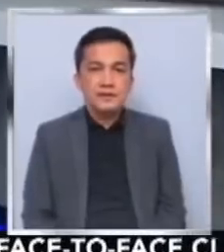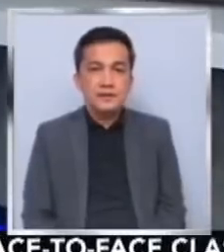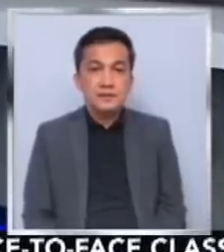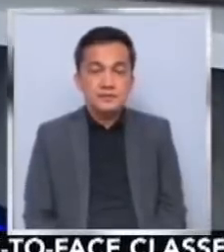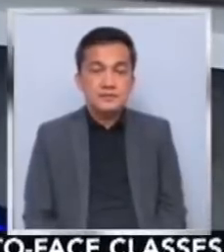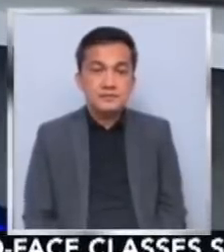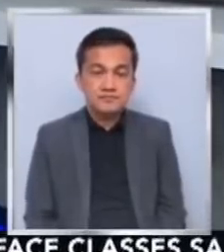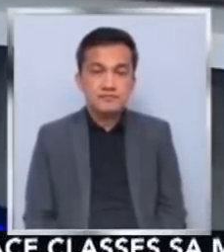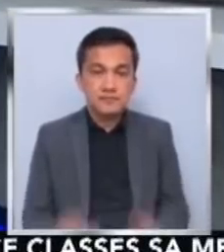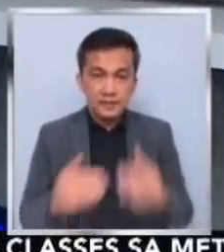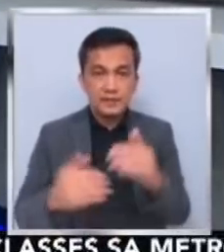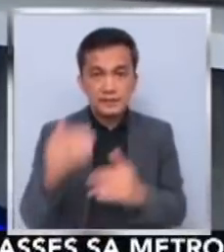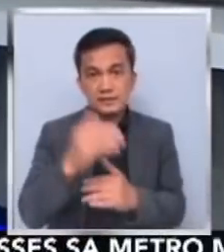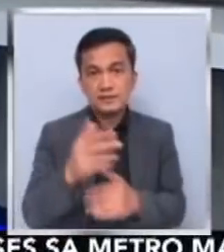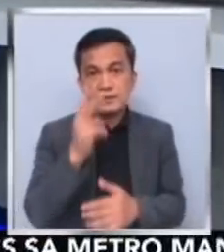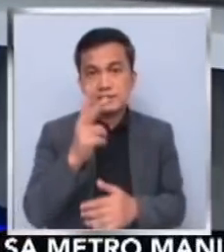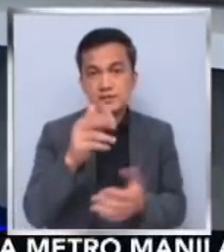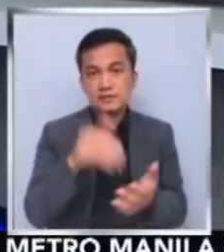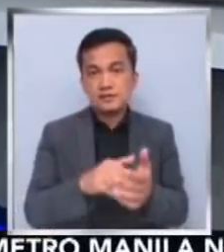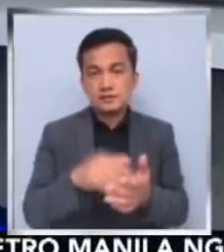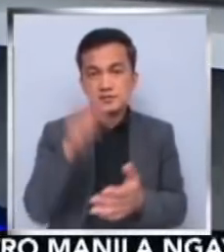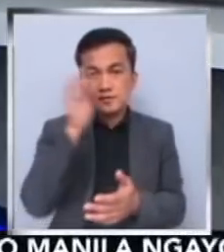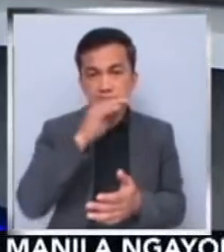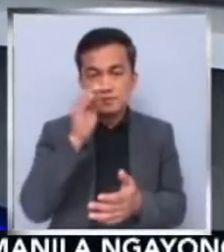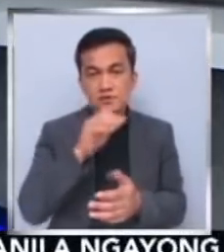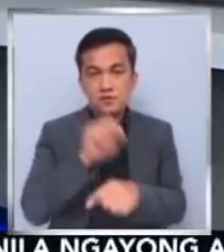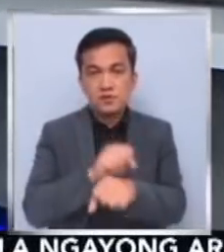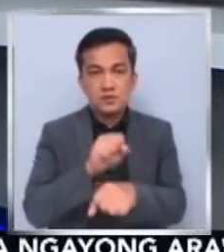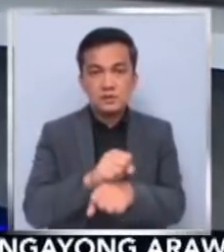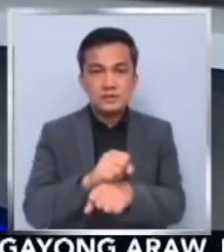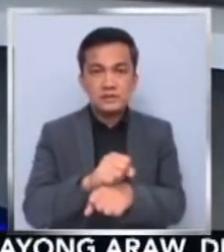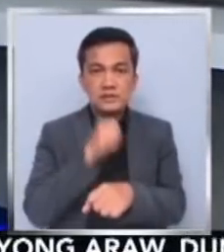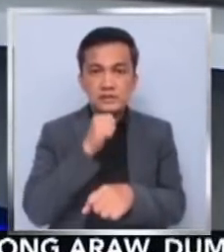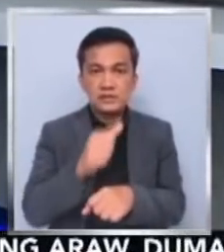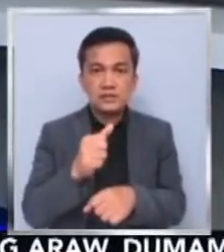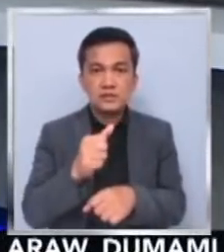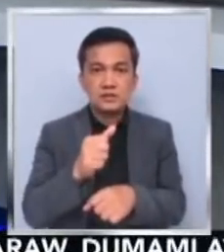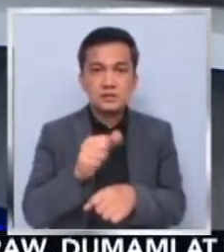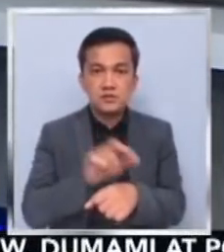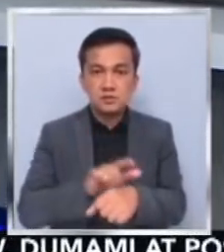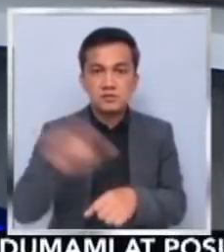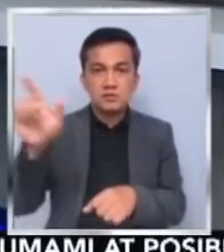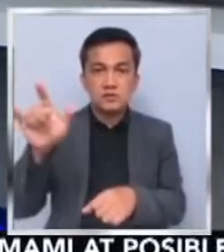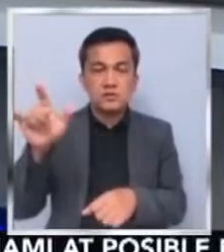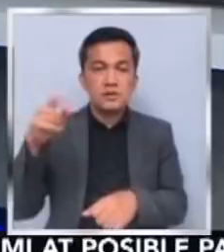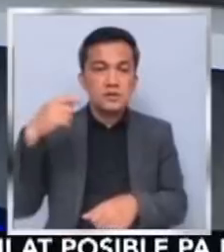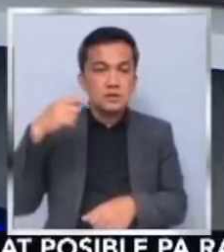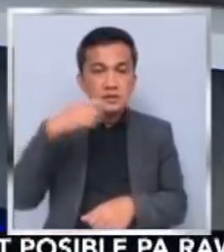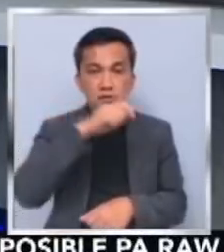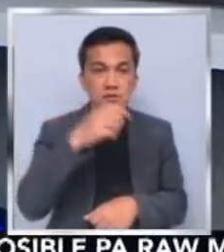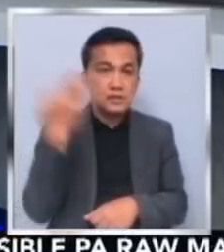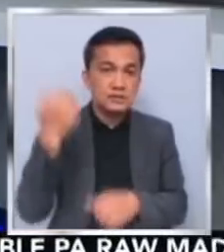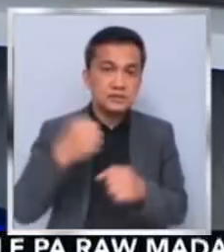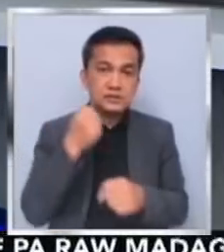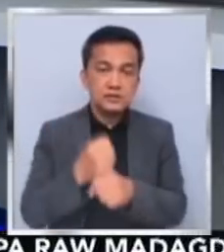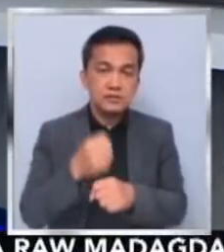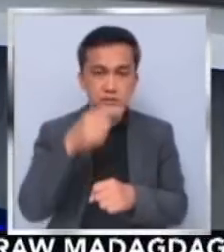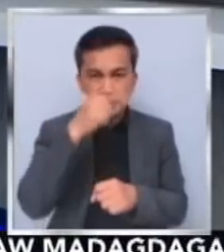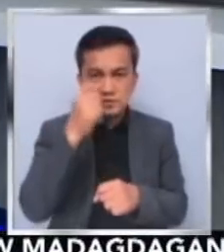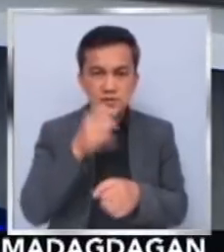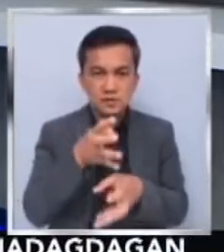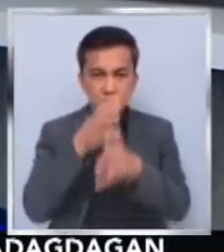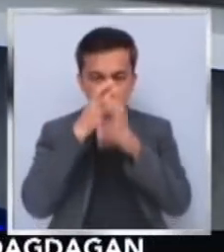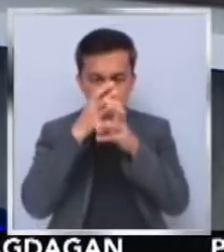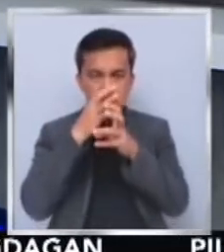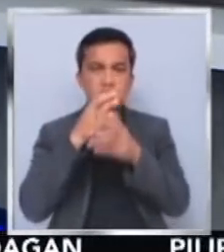Higit 30,000 Filipino workers ang hindi nakalipad patungong Taiwan noong nakaraang taon, bunsod ng paghigpit dahil sa